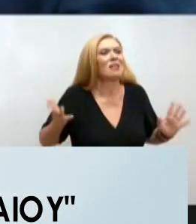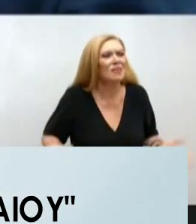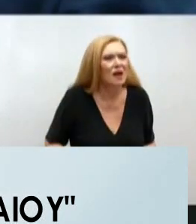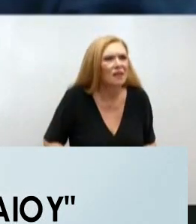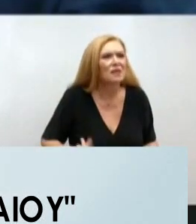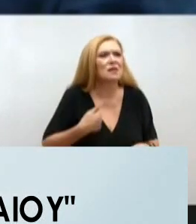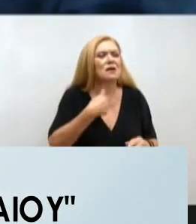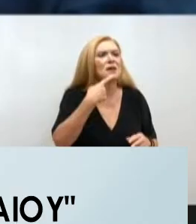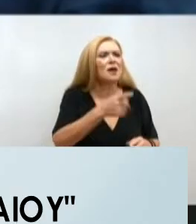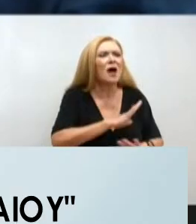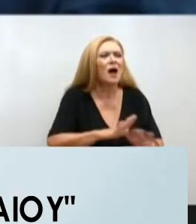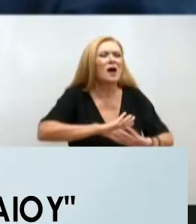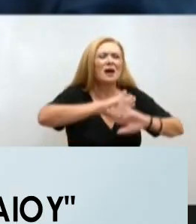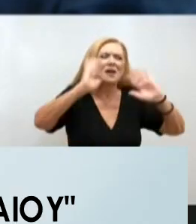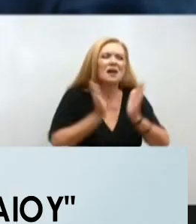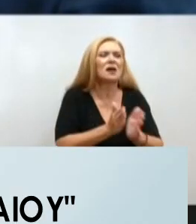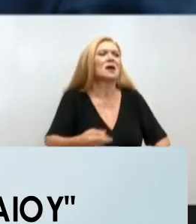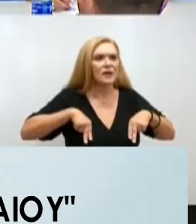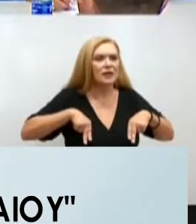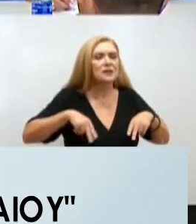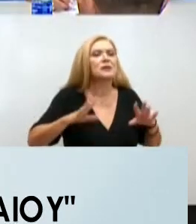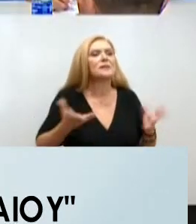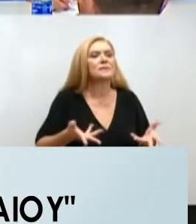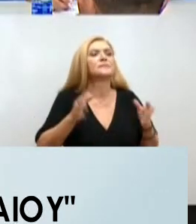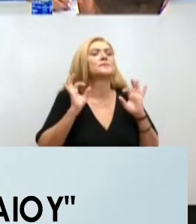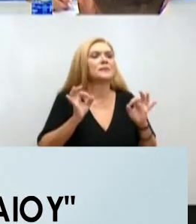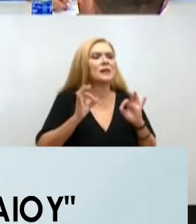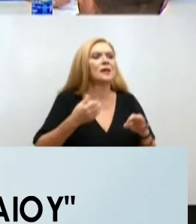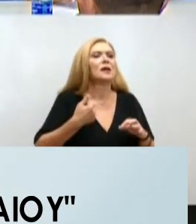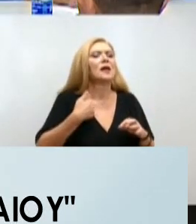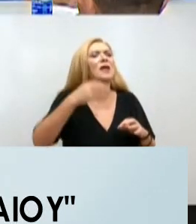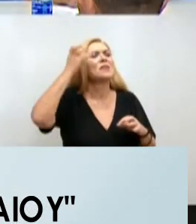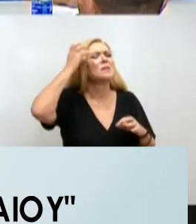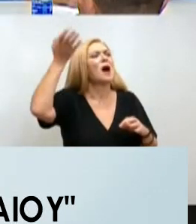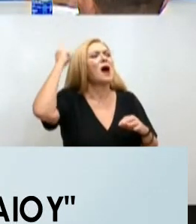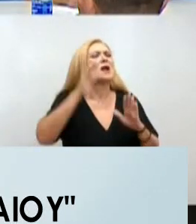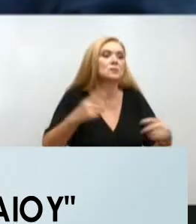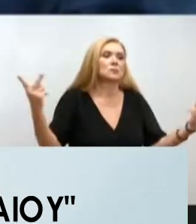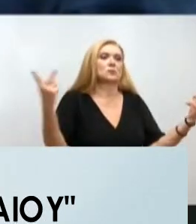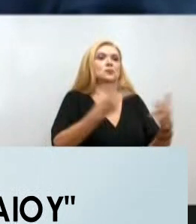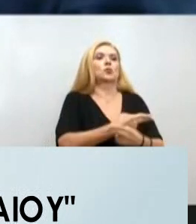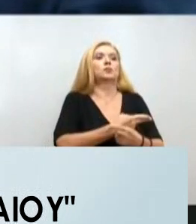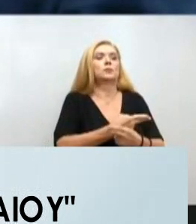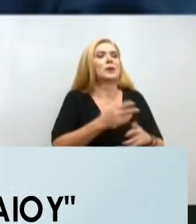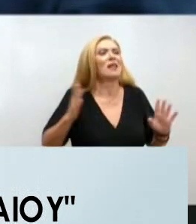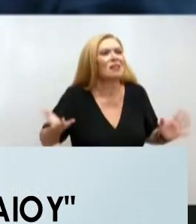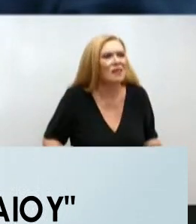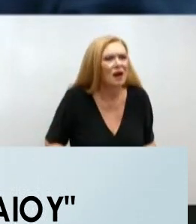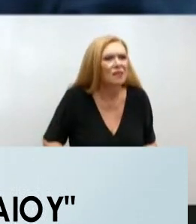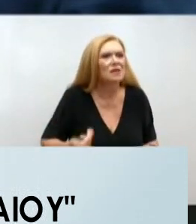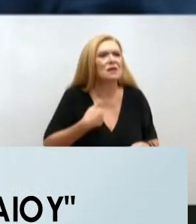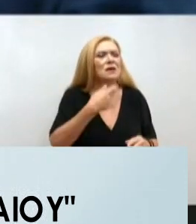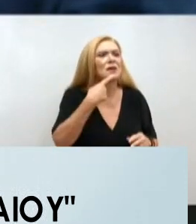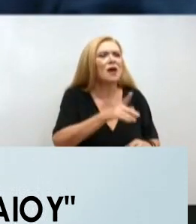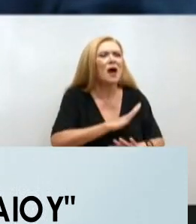πλήρη αποτυχία της ελληνικής κυβέρνησης. Ο κ. Νατσιός επίσης καυτερίασε την προωθούμενη Walk Agenda και στάθηκε ιδιαίτερα στο